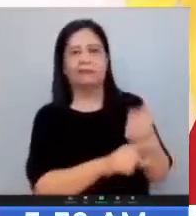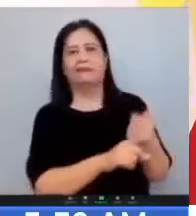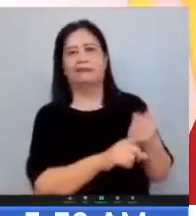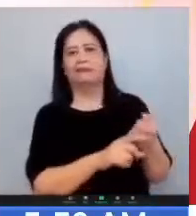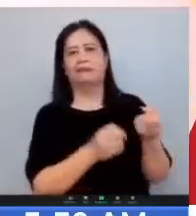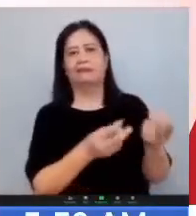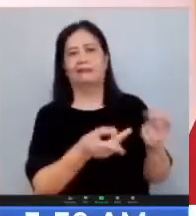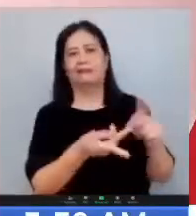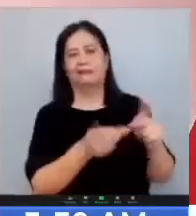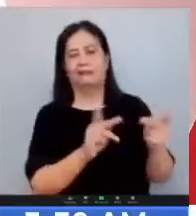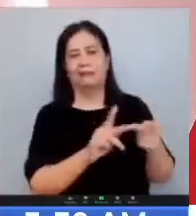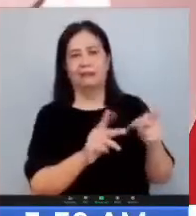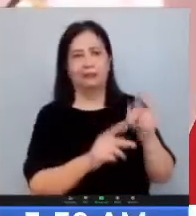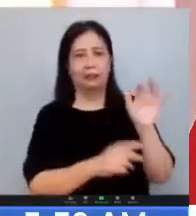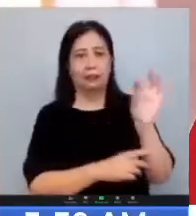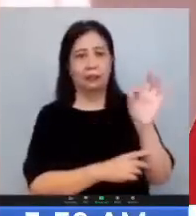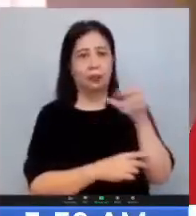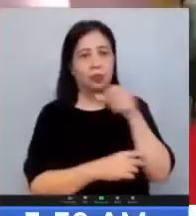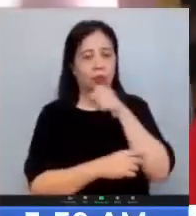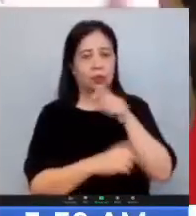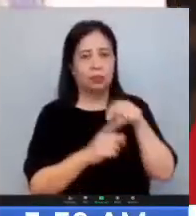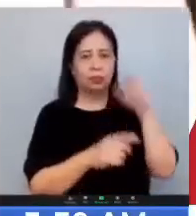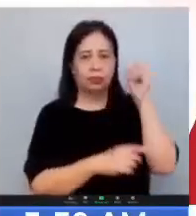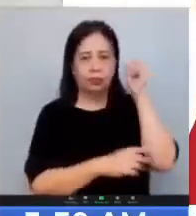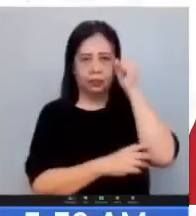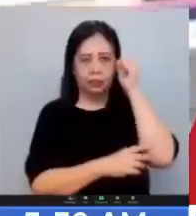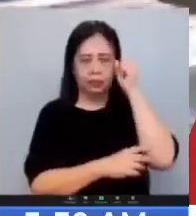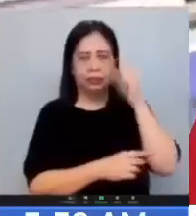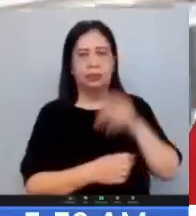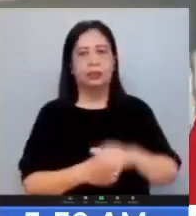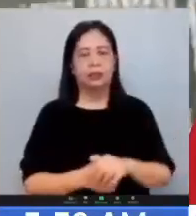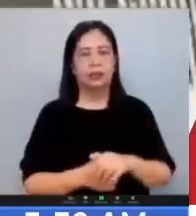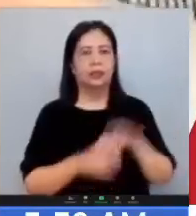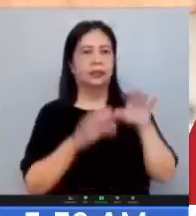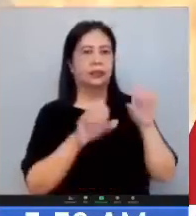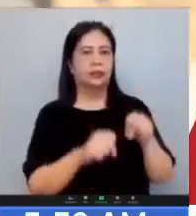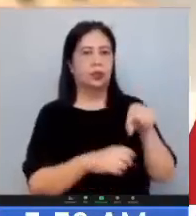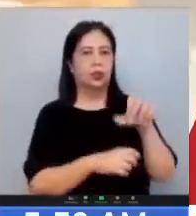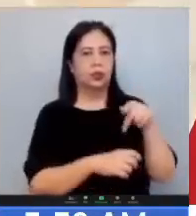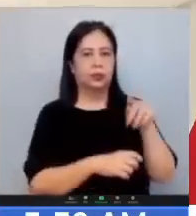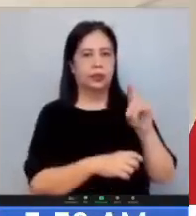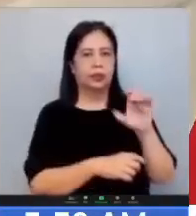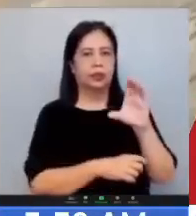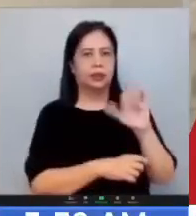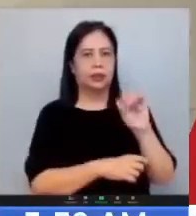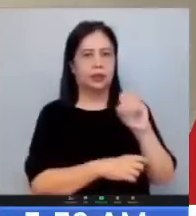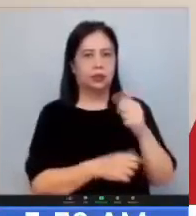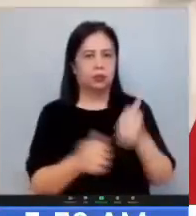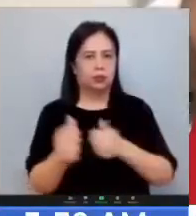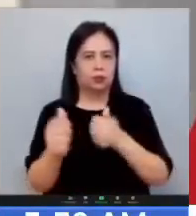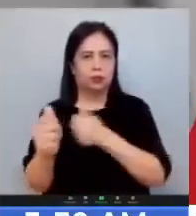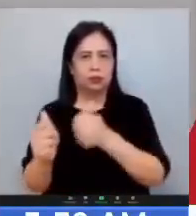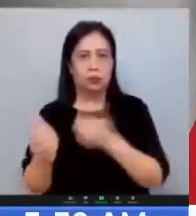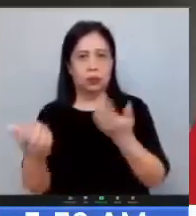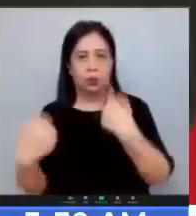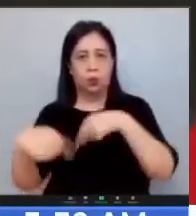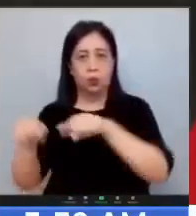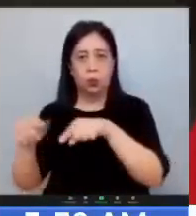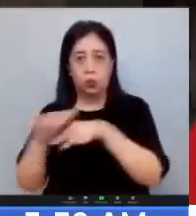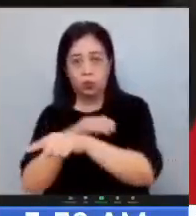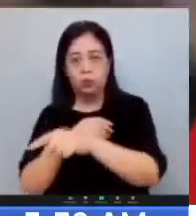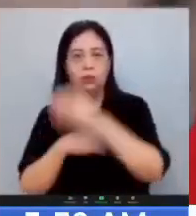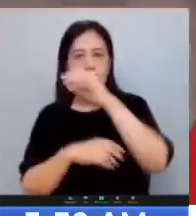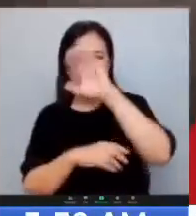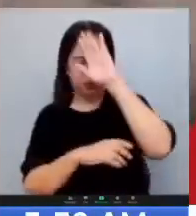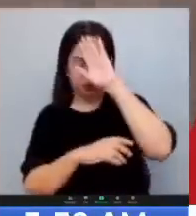ang 19-anyos na si Saranton Harales. Naaresto siya ng QCPD-CIDU sa follow-up operation sa Cavite. Ayon sa pulisya, mahigit